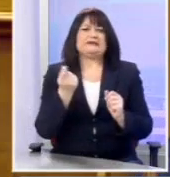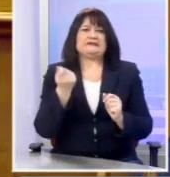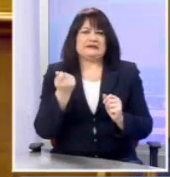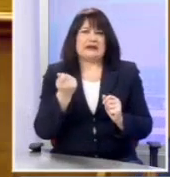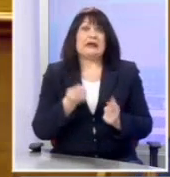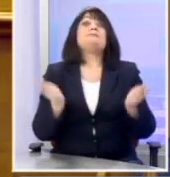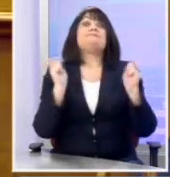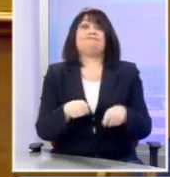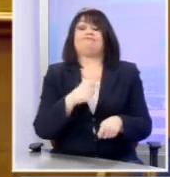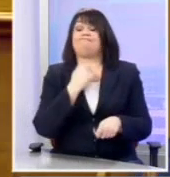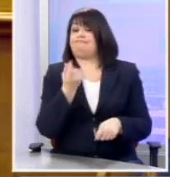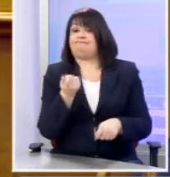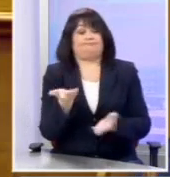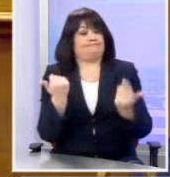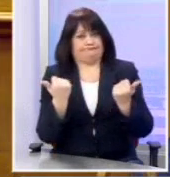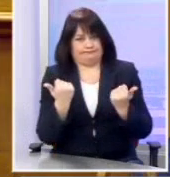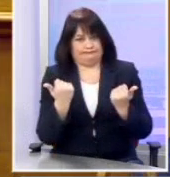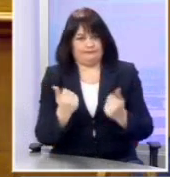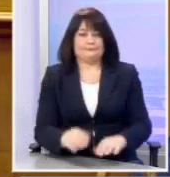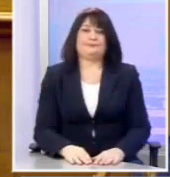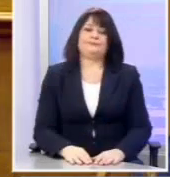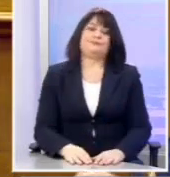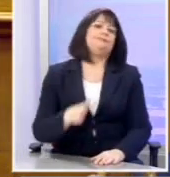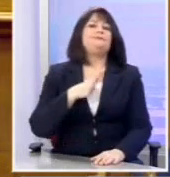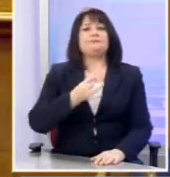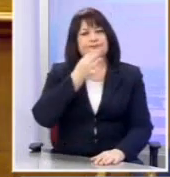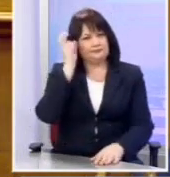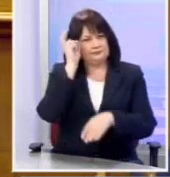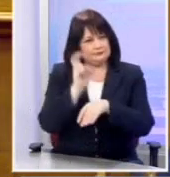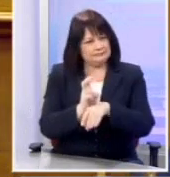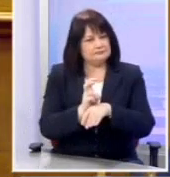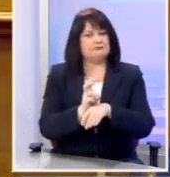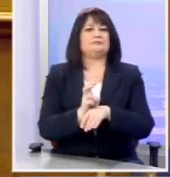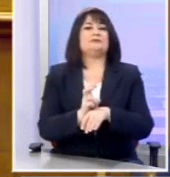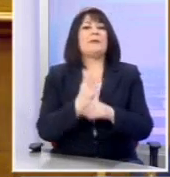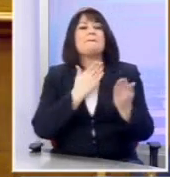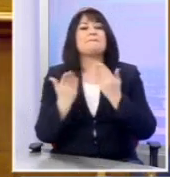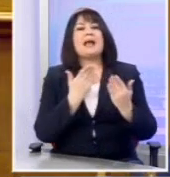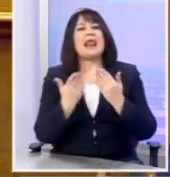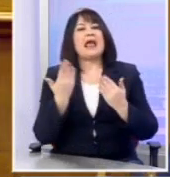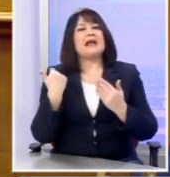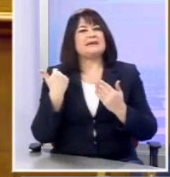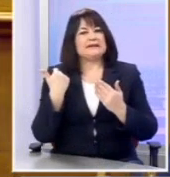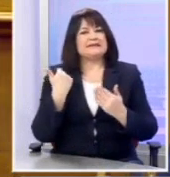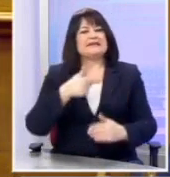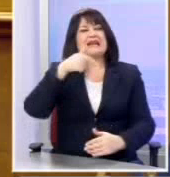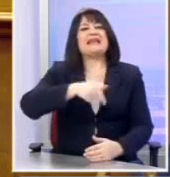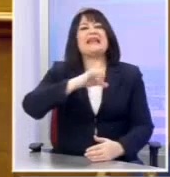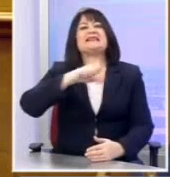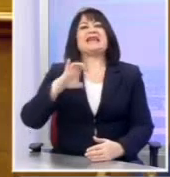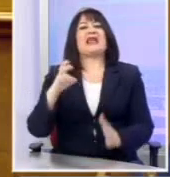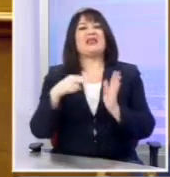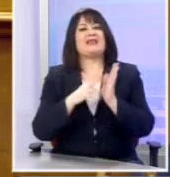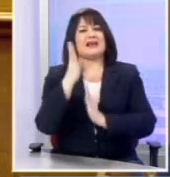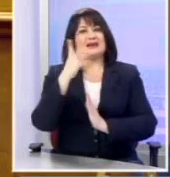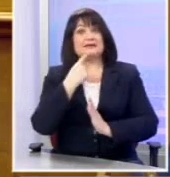είναι αδύνατο να βρεθούν. Και θέλω να σας θυμίσω ότι οι μελέτες του ΙΝΕ της ΓΕΣΕΑ από το 2014 έκουναν